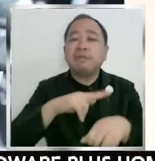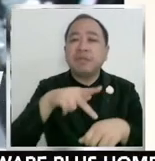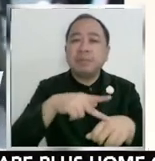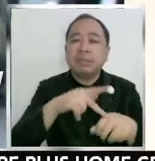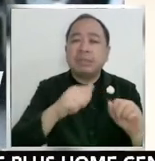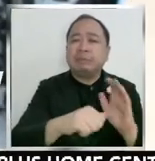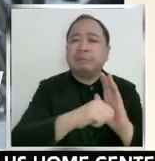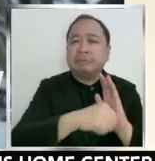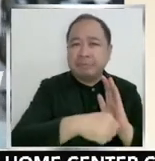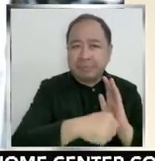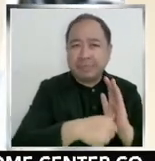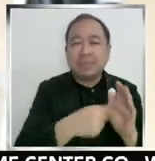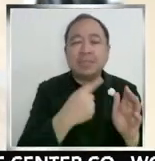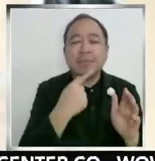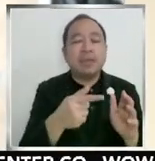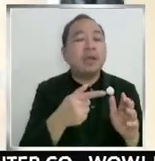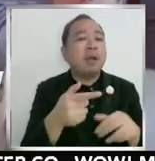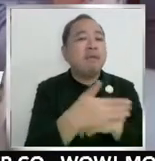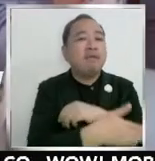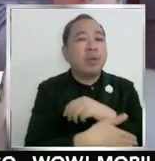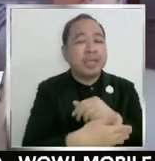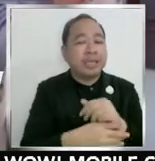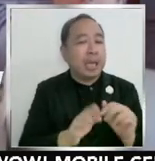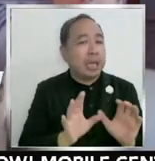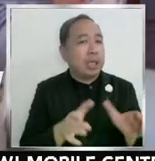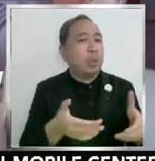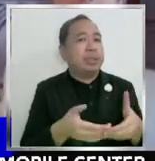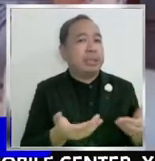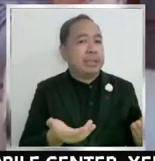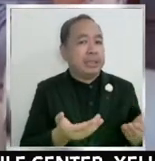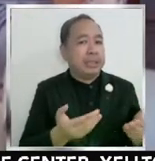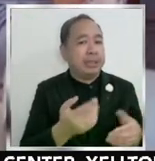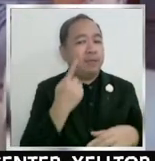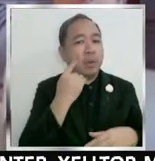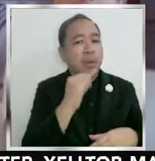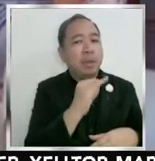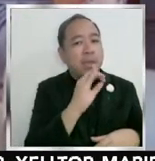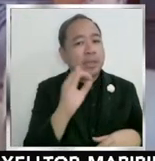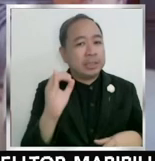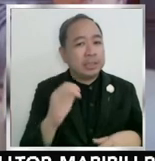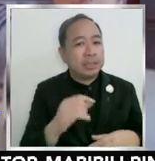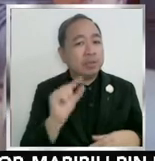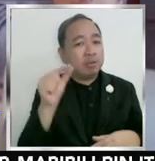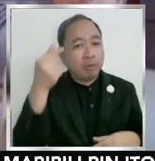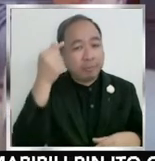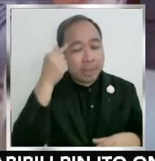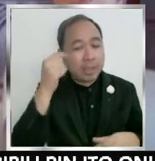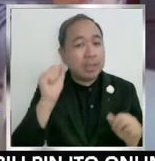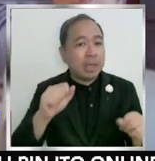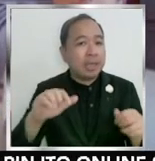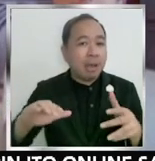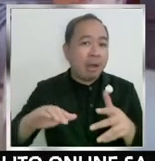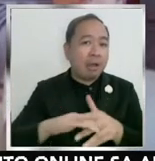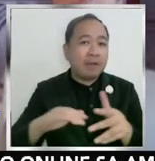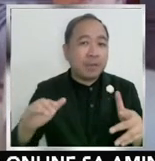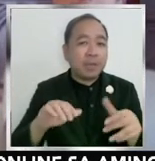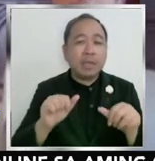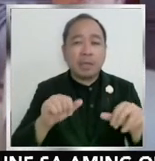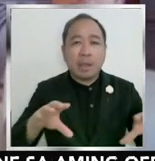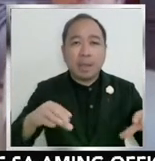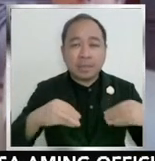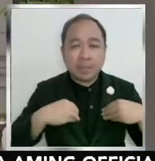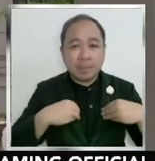Foreign Counsel ng bansa sa ICC. The government would still be able to intervene and assert that the court does not